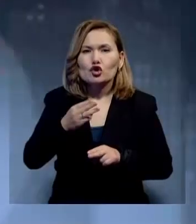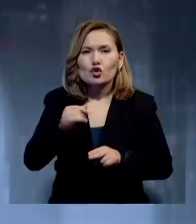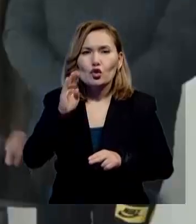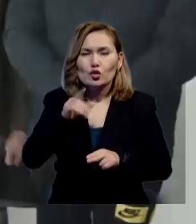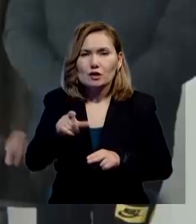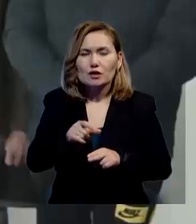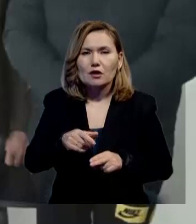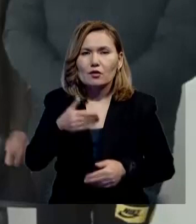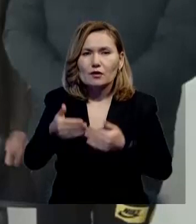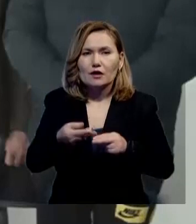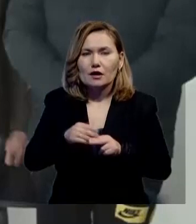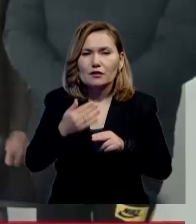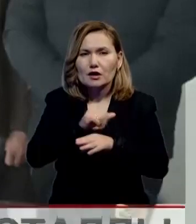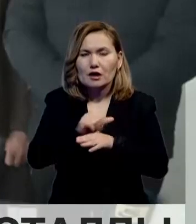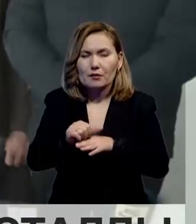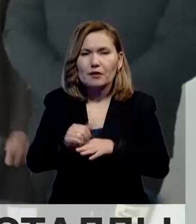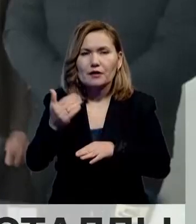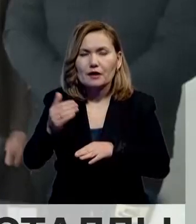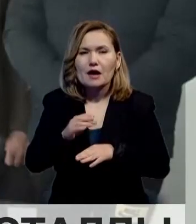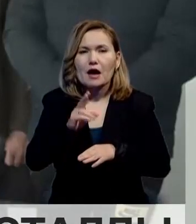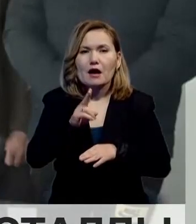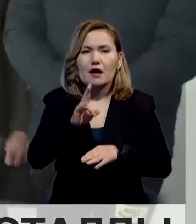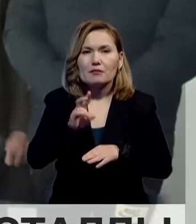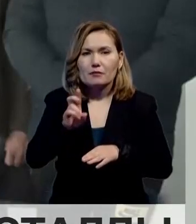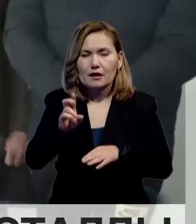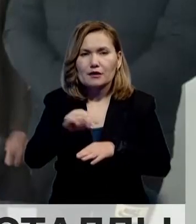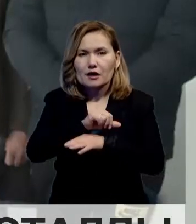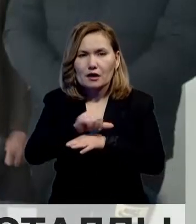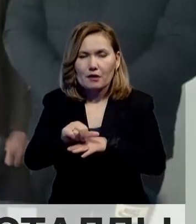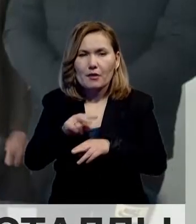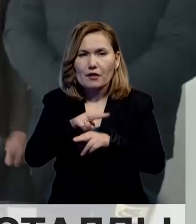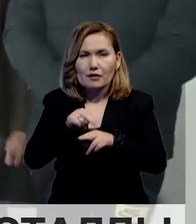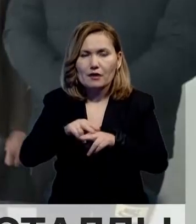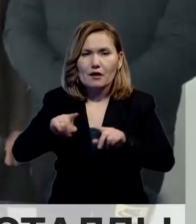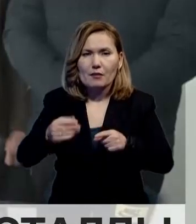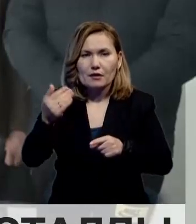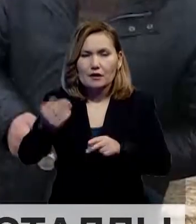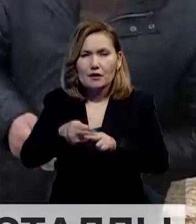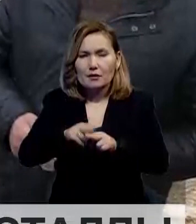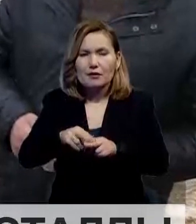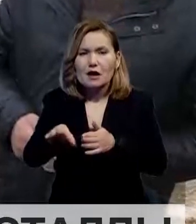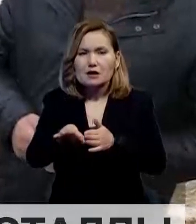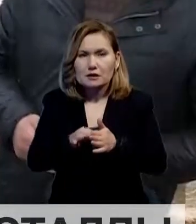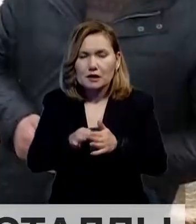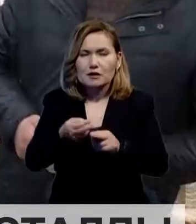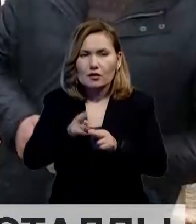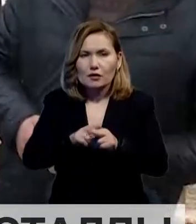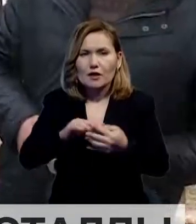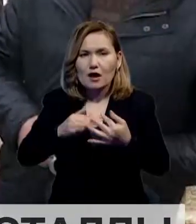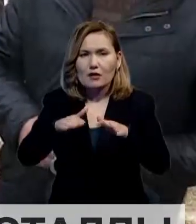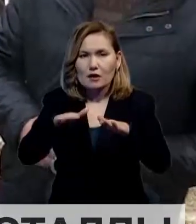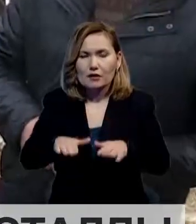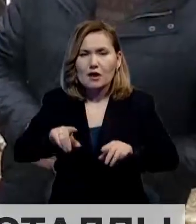өзенінен өткен. Шетелдік азаматтарды ұлттық қауіпсіздік комитетінің шекара қызметімен меркілік полицейлер Гранитогорск ауылы